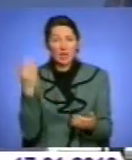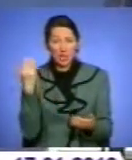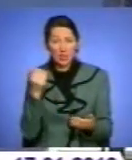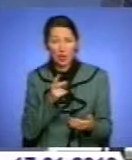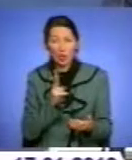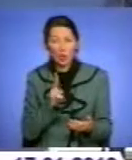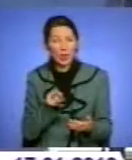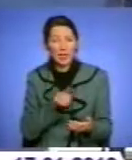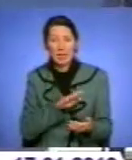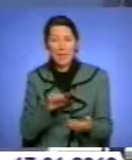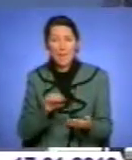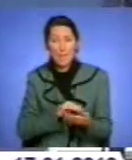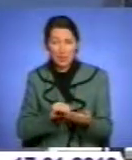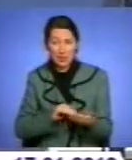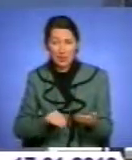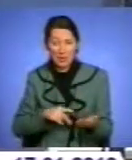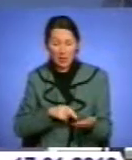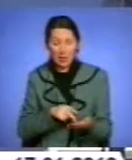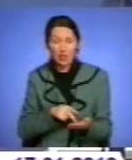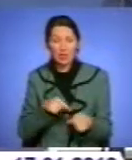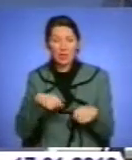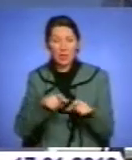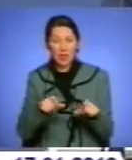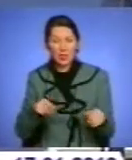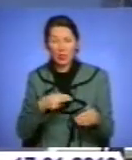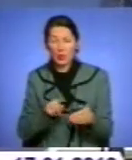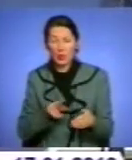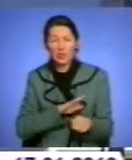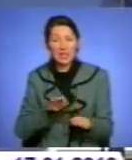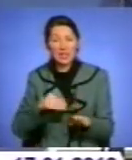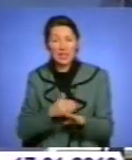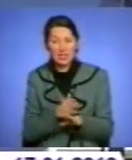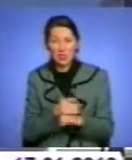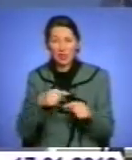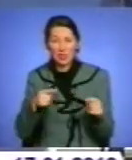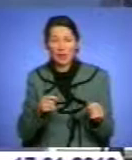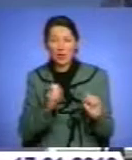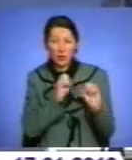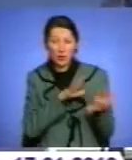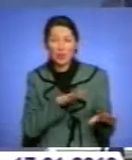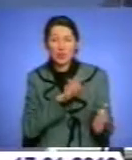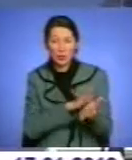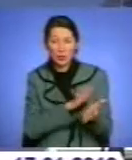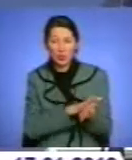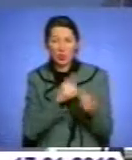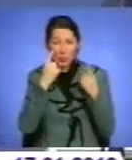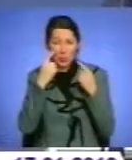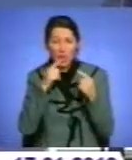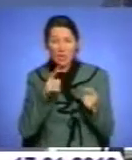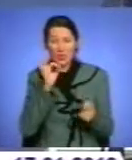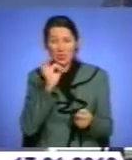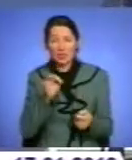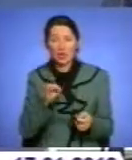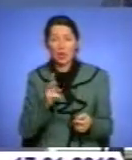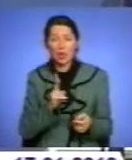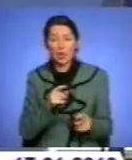кто-то не писал, вышел с магазина, приобрел некачественный товар, выбросил в урну, там заплакал или сказал